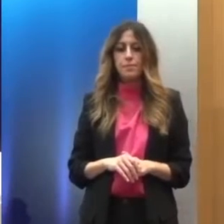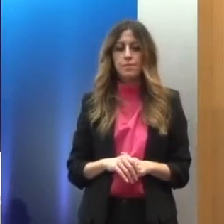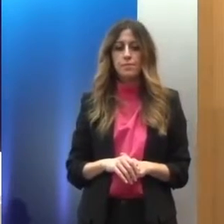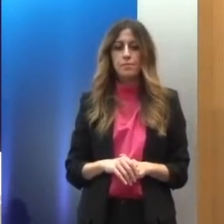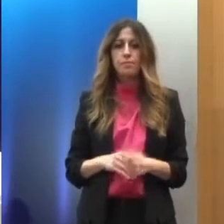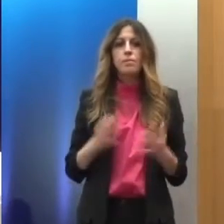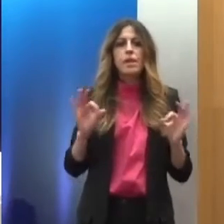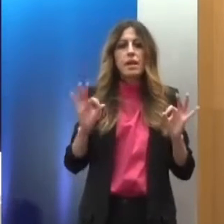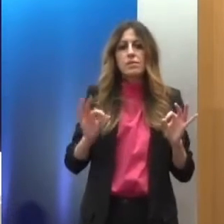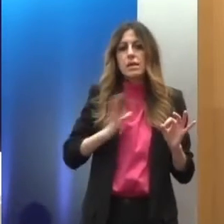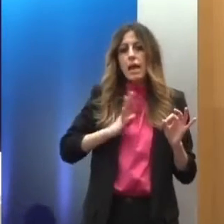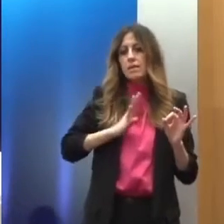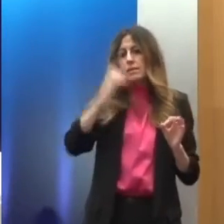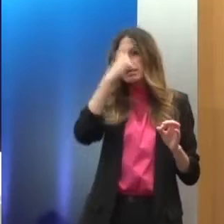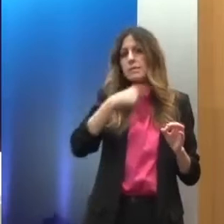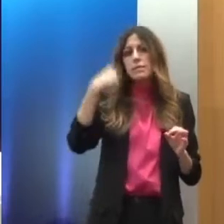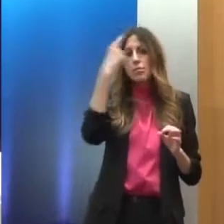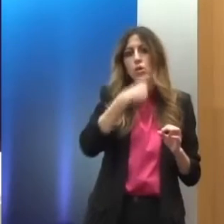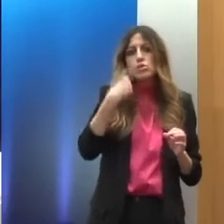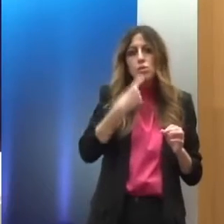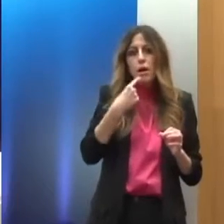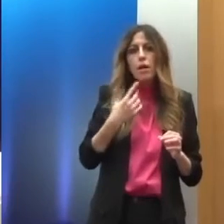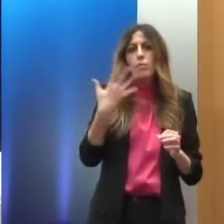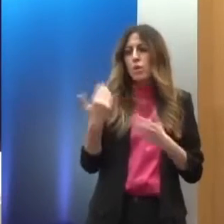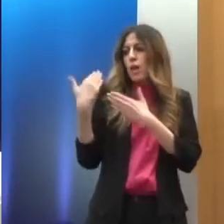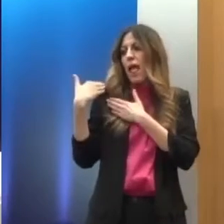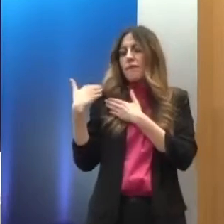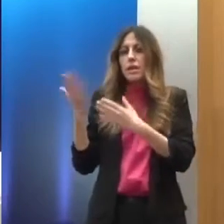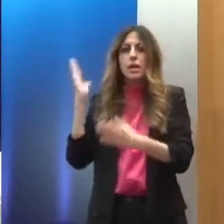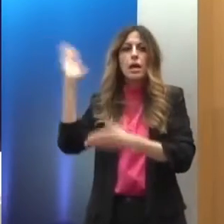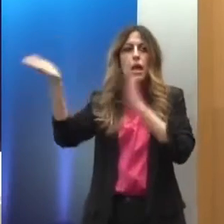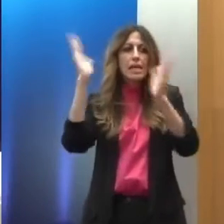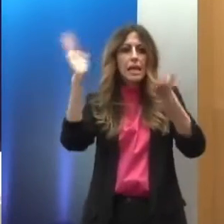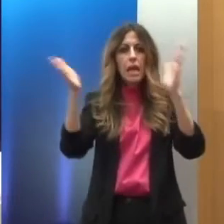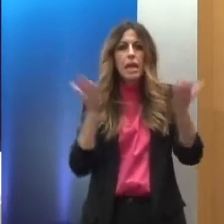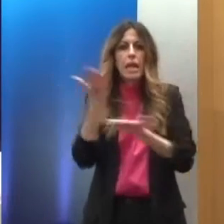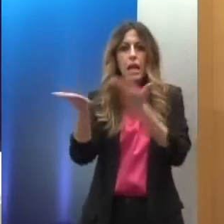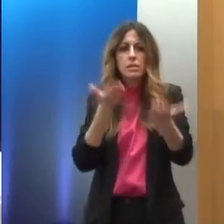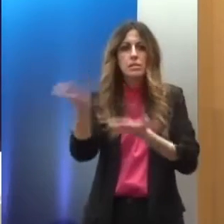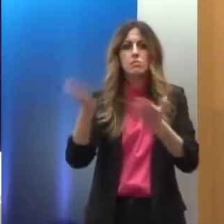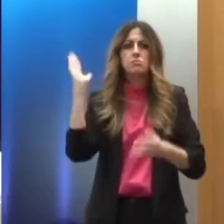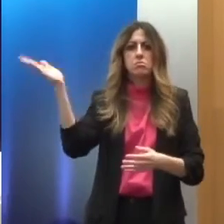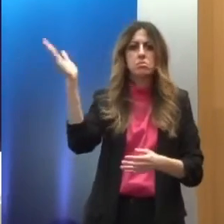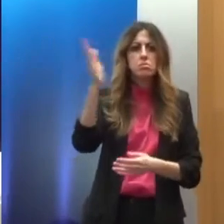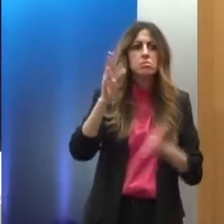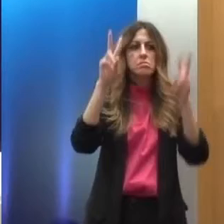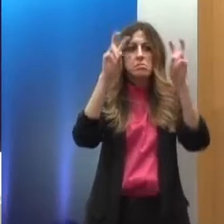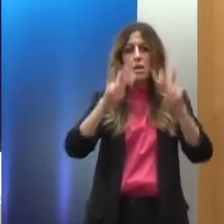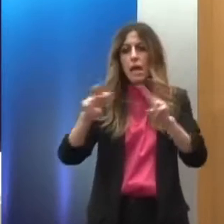πρέπει να ξέρουν ποιο είναι το νομοθετικό πλαίσιο που τα αφορά για να μπορούν να καταγγείλουν εγκλήματα ρατσιστικού μίσους? Αν δεν ξέρουν ποιο